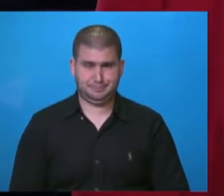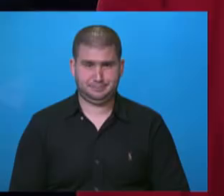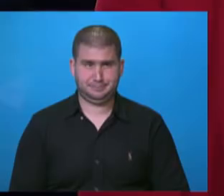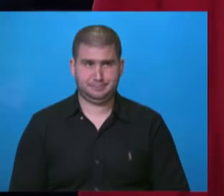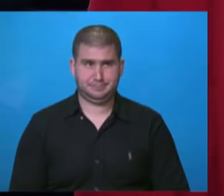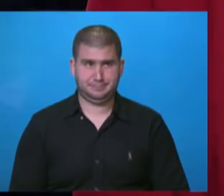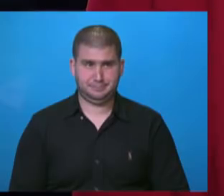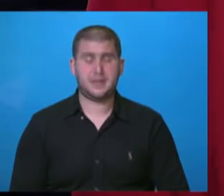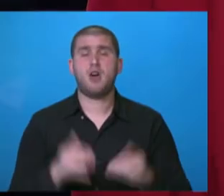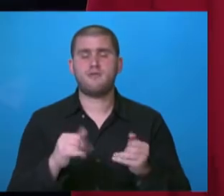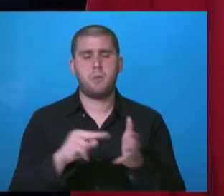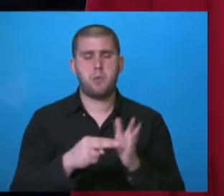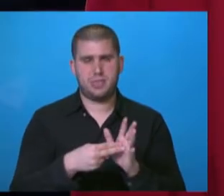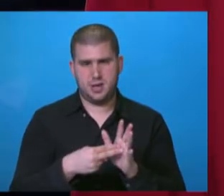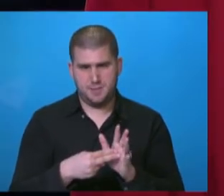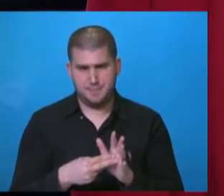עכשיו לפוליטיקה.